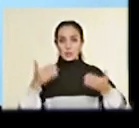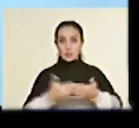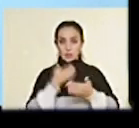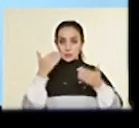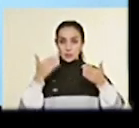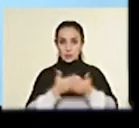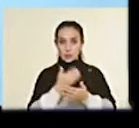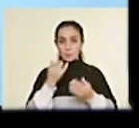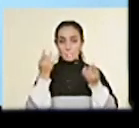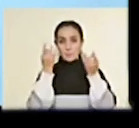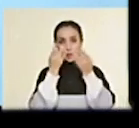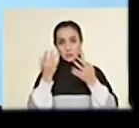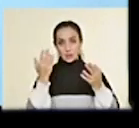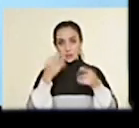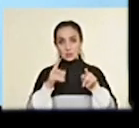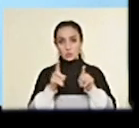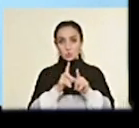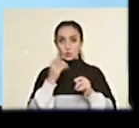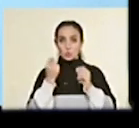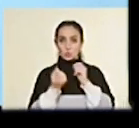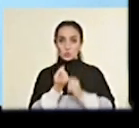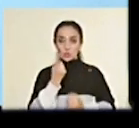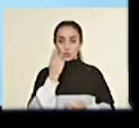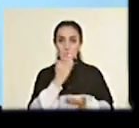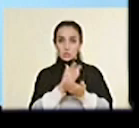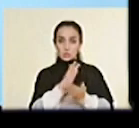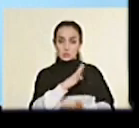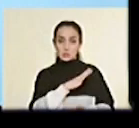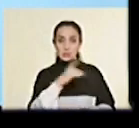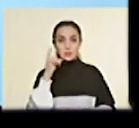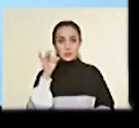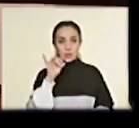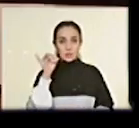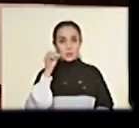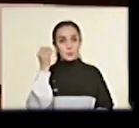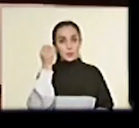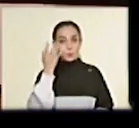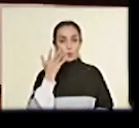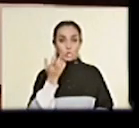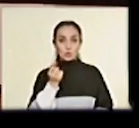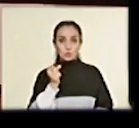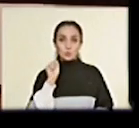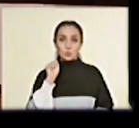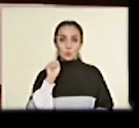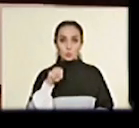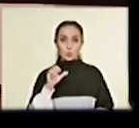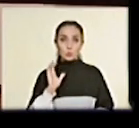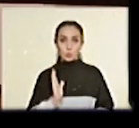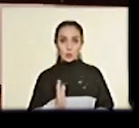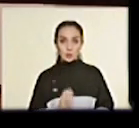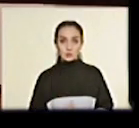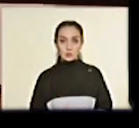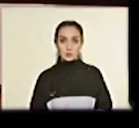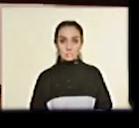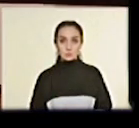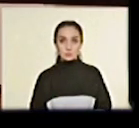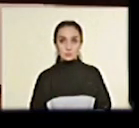yangi-yangi madaniyatlarning ham yuzaga kelishini biz tarixdan bilib olishimiz mumkin bo'lar ekan.